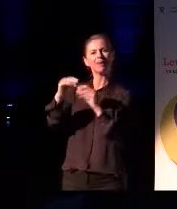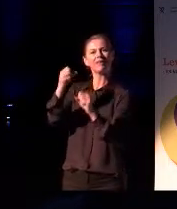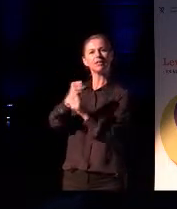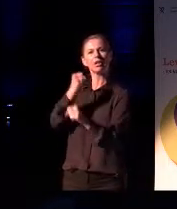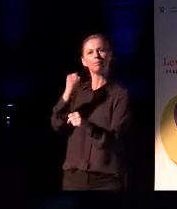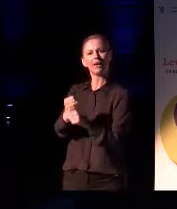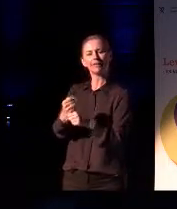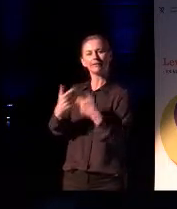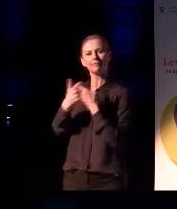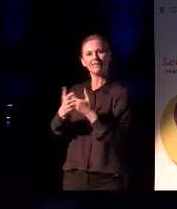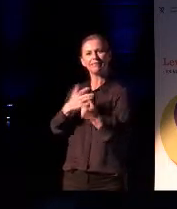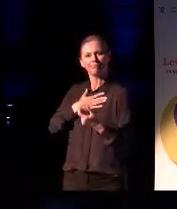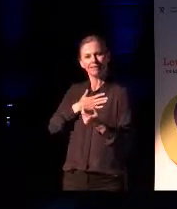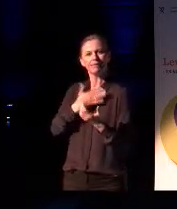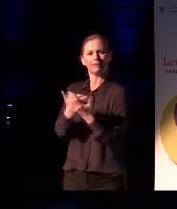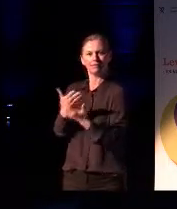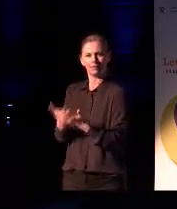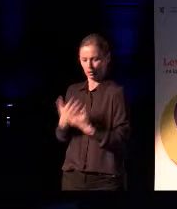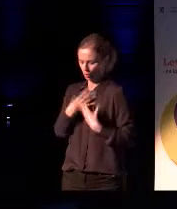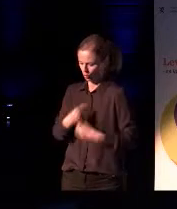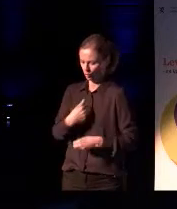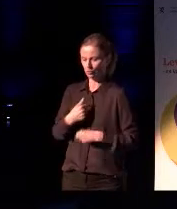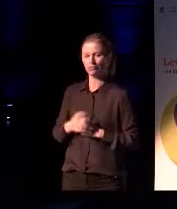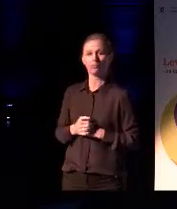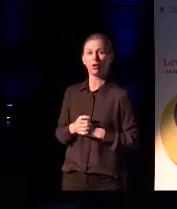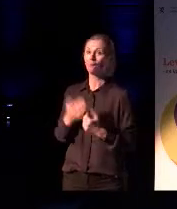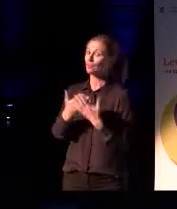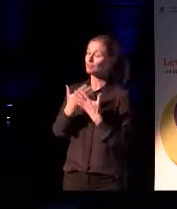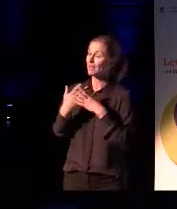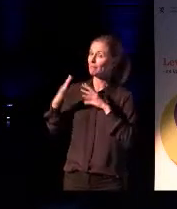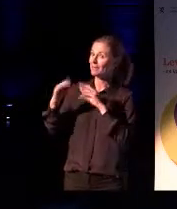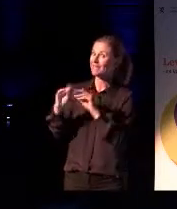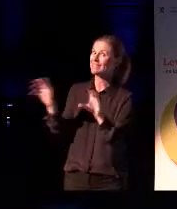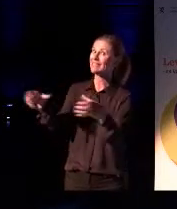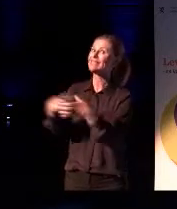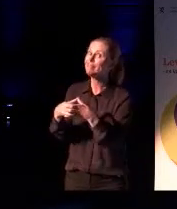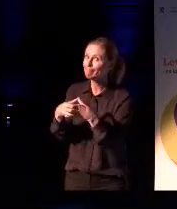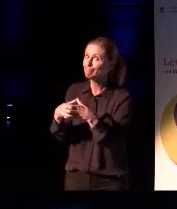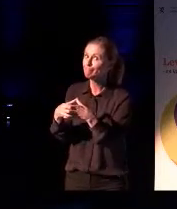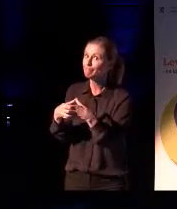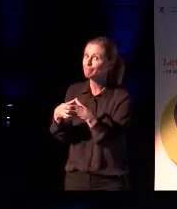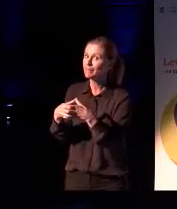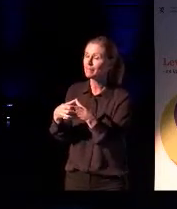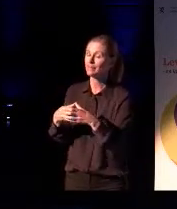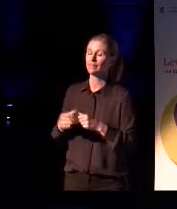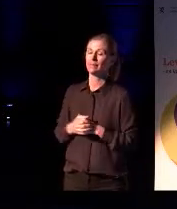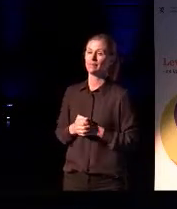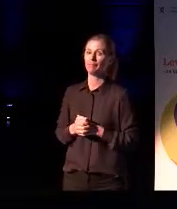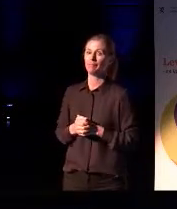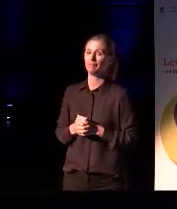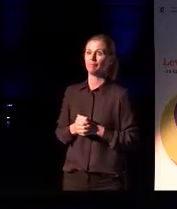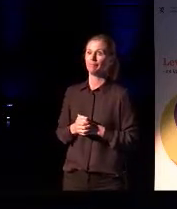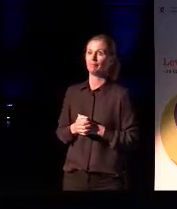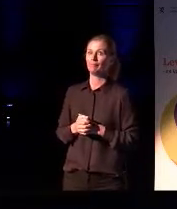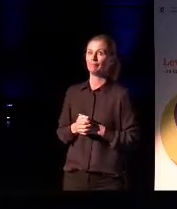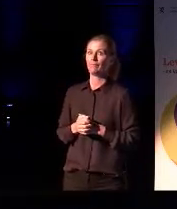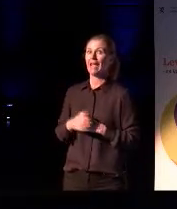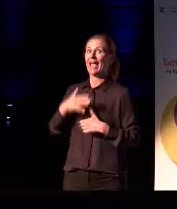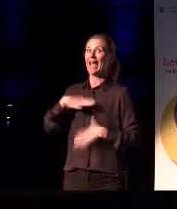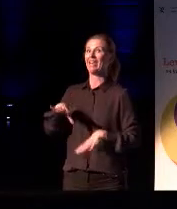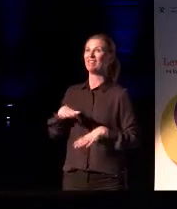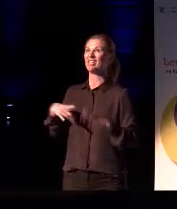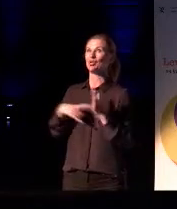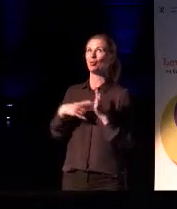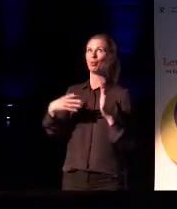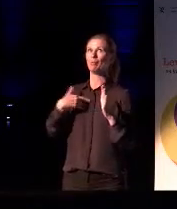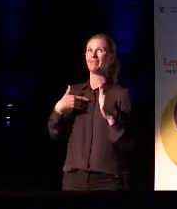forbedringsarbeid I mine tjenester. For eksempel et forbedringsteam. Det står heldigvis allerede på dagsorden